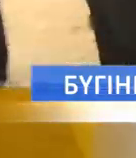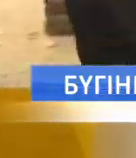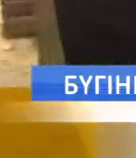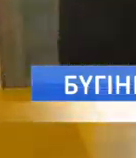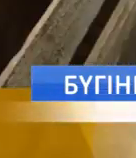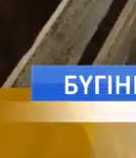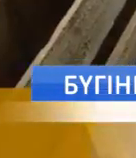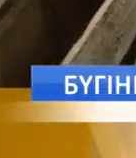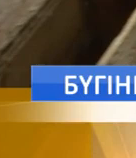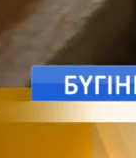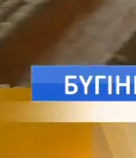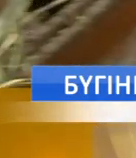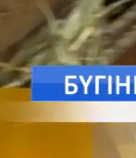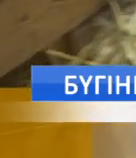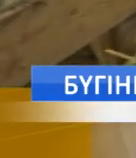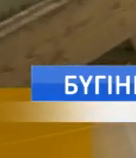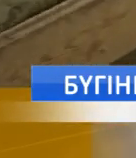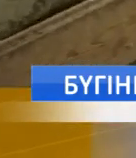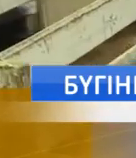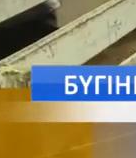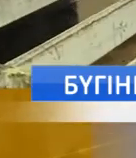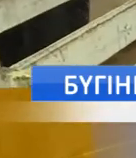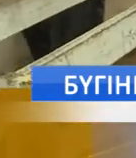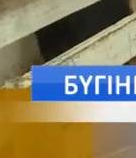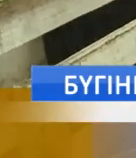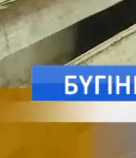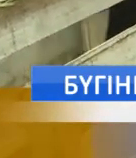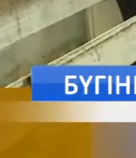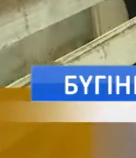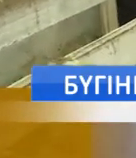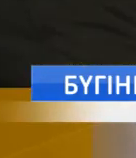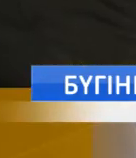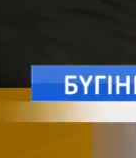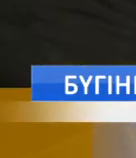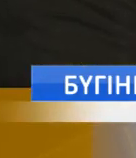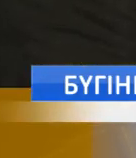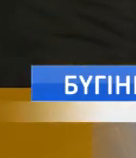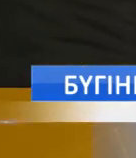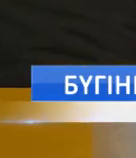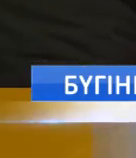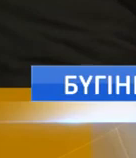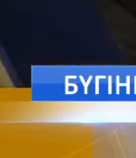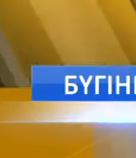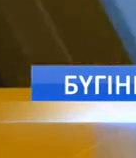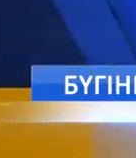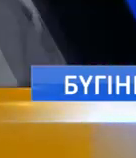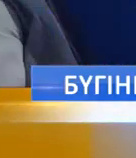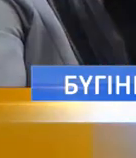тауып ешкі өсір, оның да пайдасы көлге өсір. Талдықорғандық жас кәсіпкер ешкі тұқымын асылдандырып, шаруашылығын